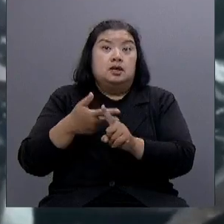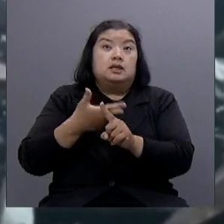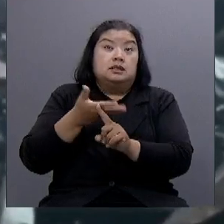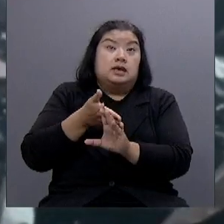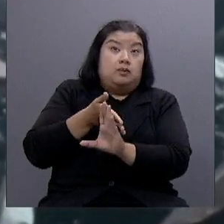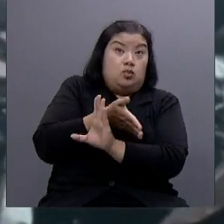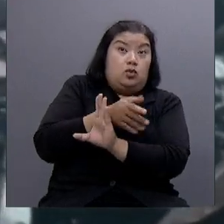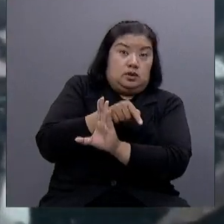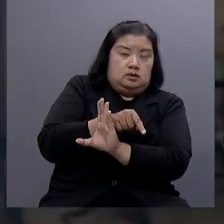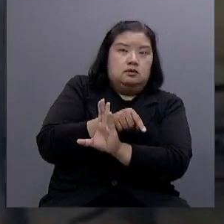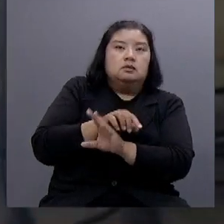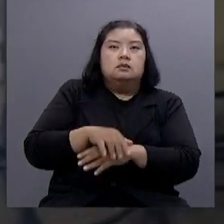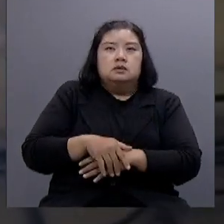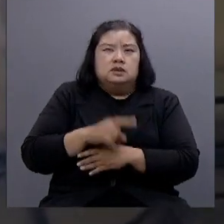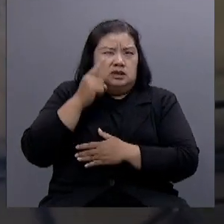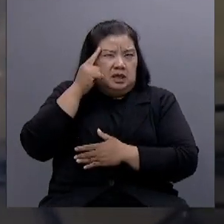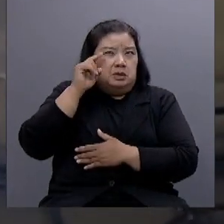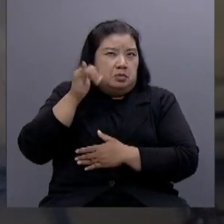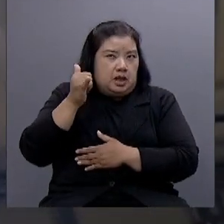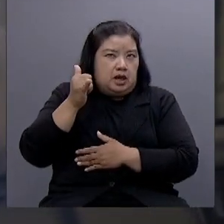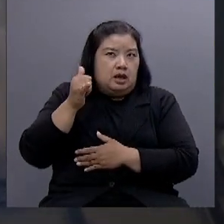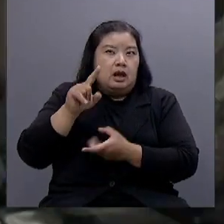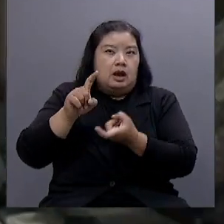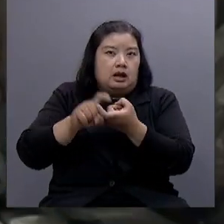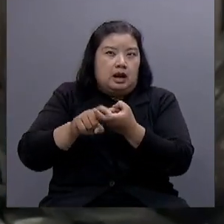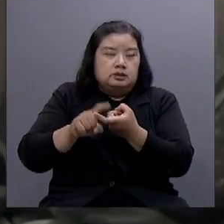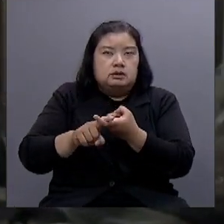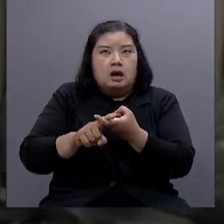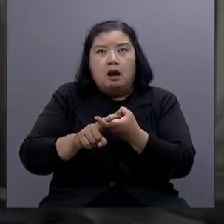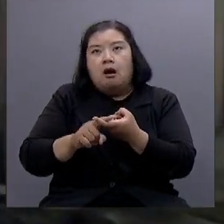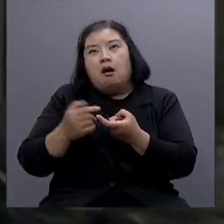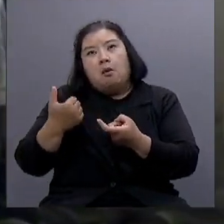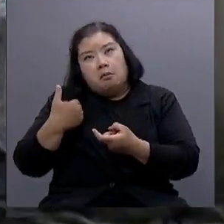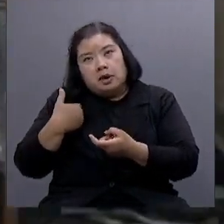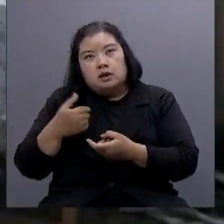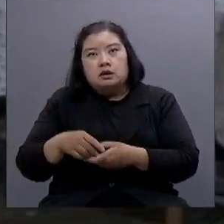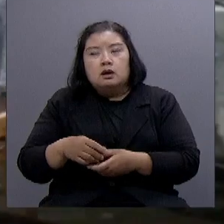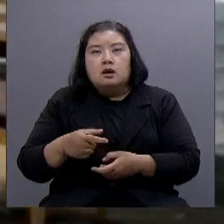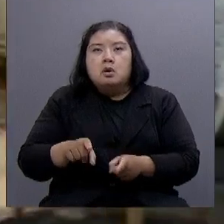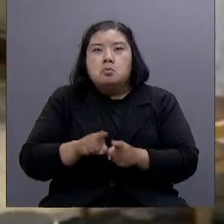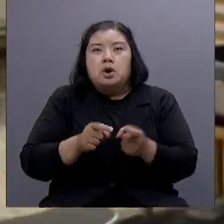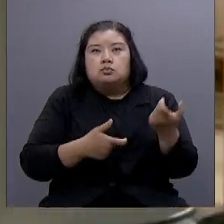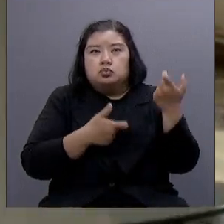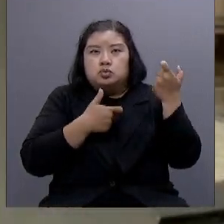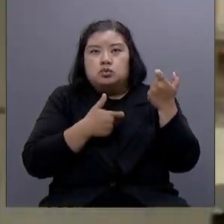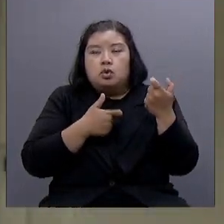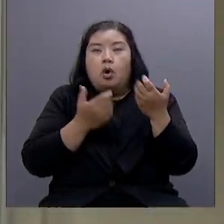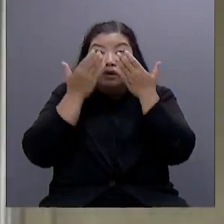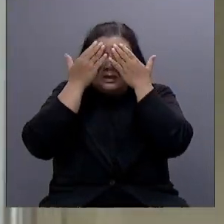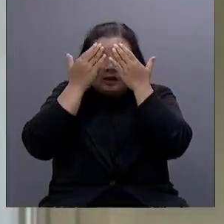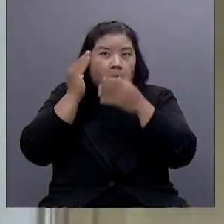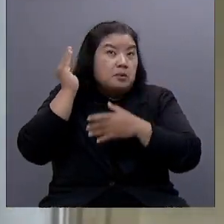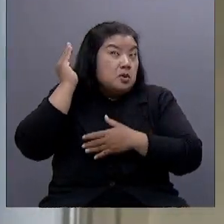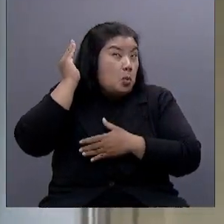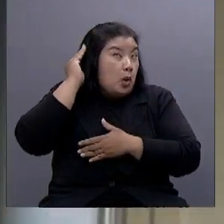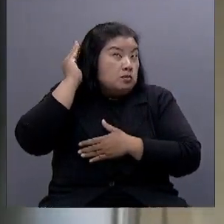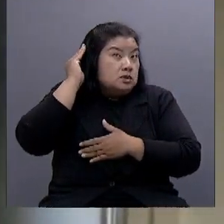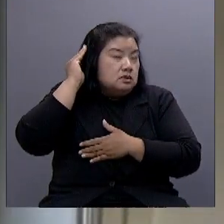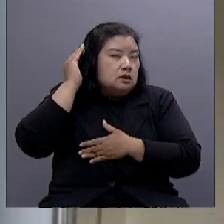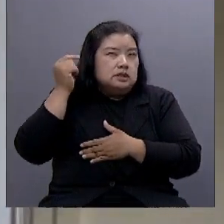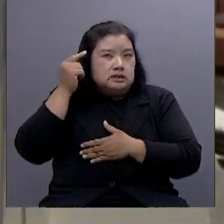องได้นะคะว่ารัสเซียกำลังเผชิญกับภัยคุกคามจากกลุ่มติดอาวุธอิสลามที่มีแนวคิดแบบสุดโต่งค่ะ